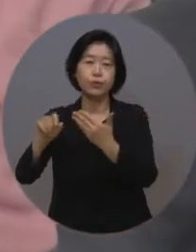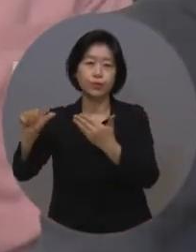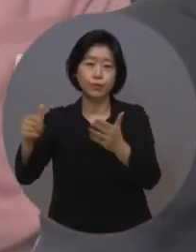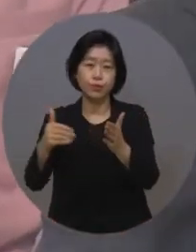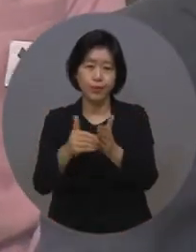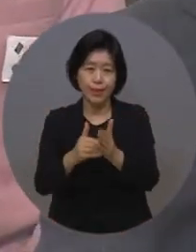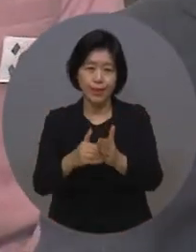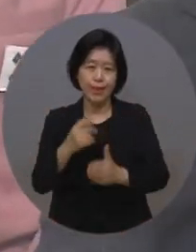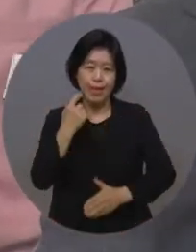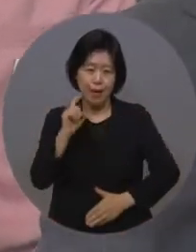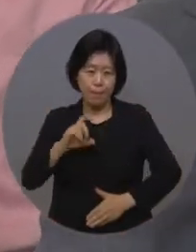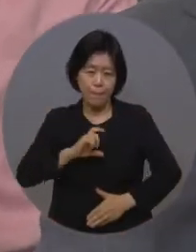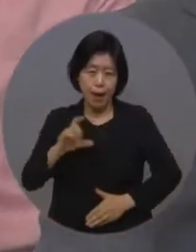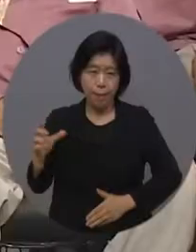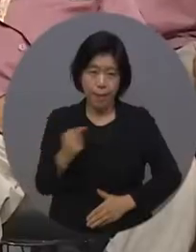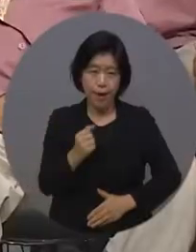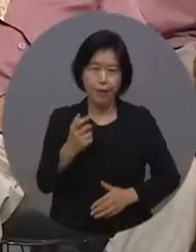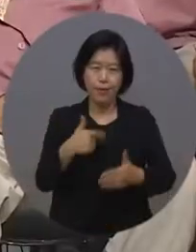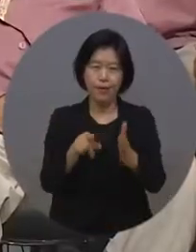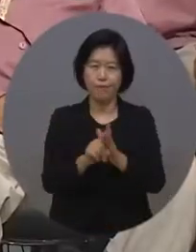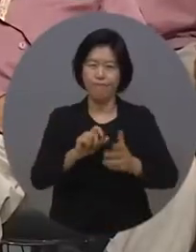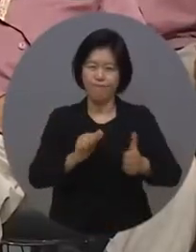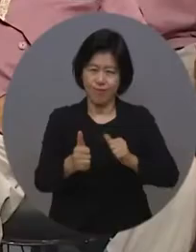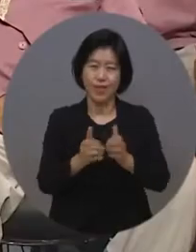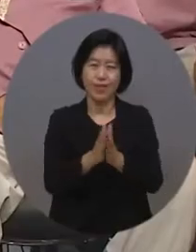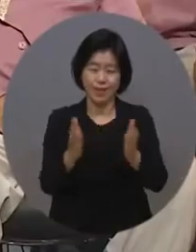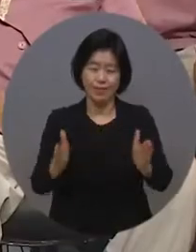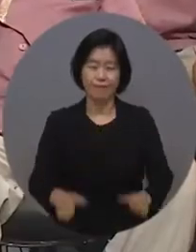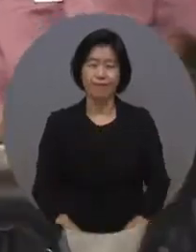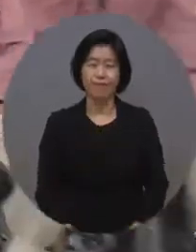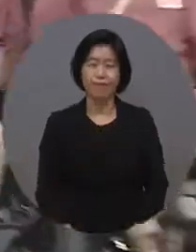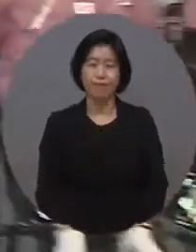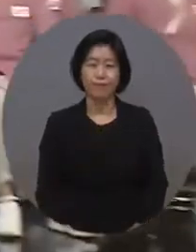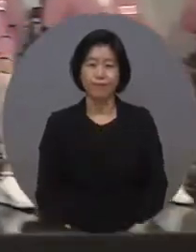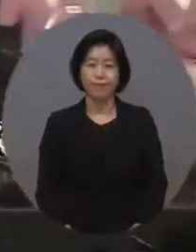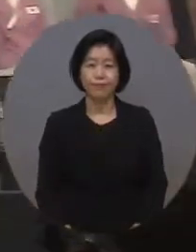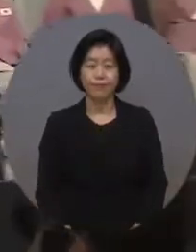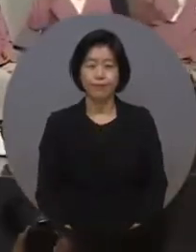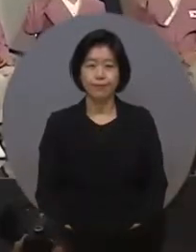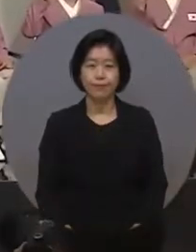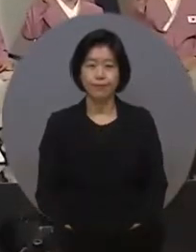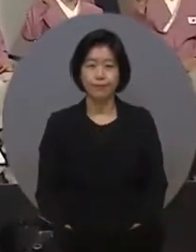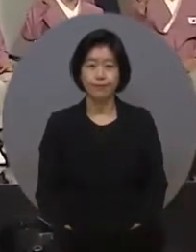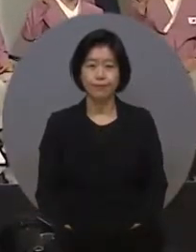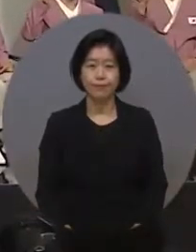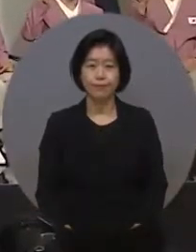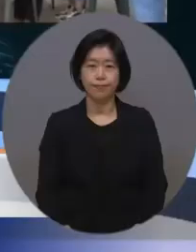물결을 향한 경쟁을 펼칠 예정입니다. 복지TV 뉴스 박순용입니다.